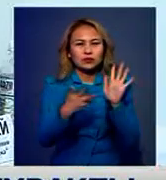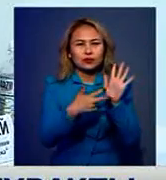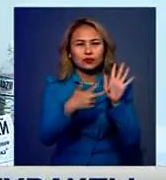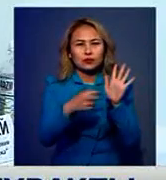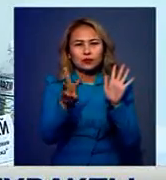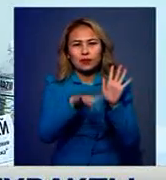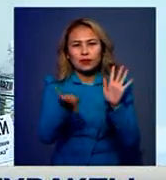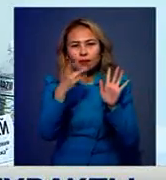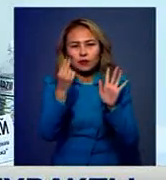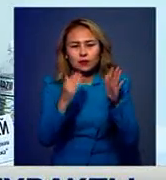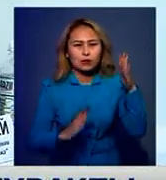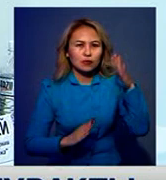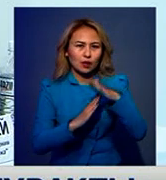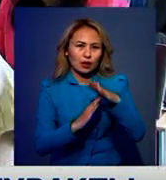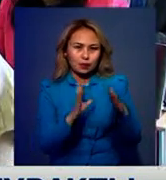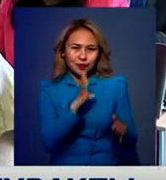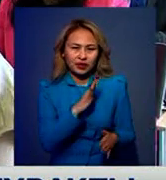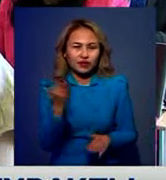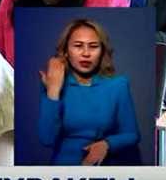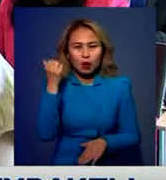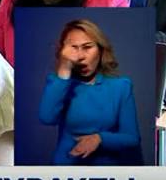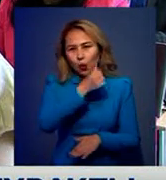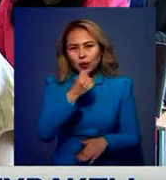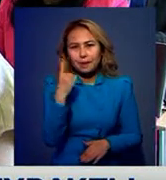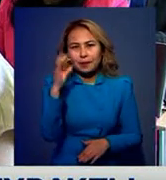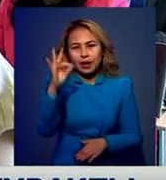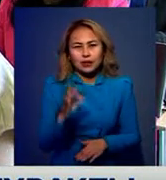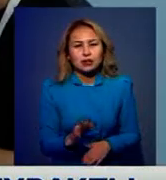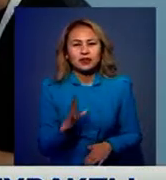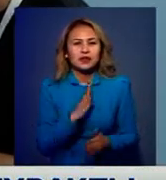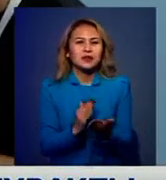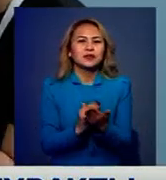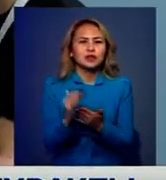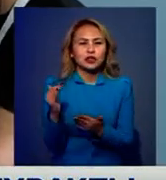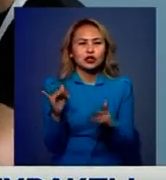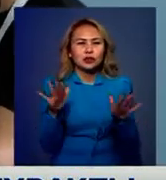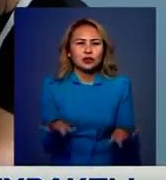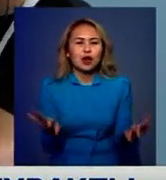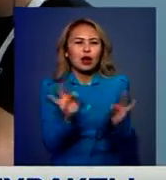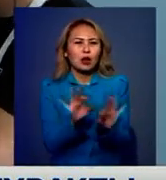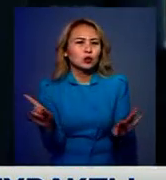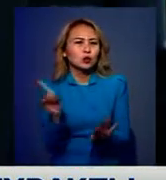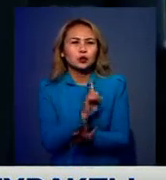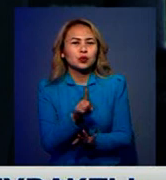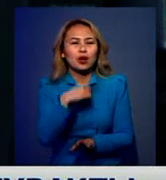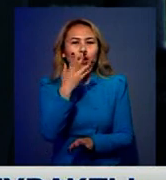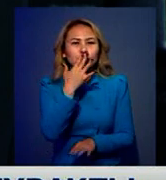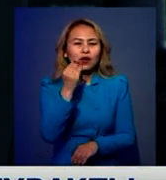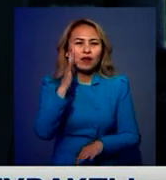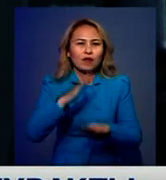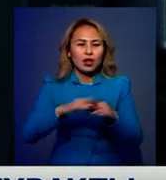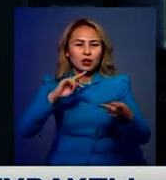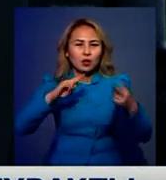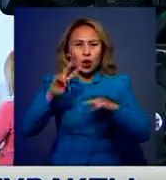800 миллиард теңгеге жеткен. Бұл былтырғы көрсеткіштен 1% жоғары. Жалпы сарапшылардың айтуынша, ұлттық валютаның